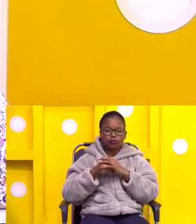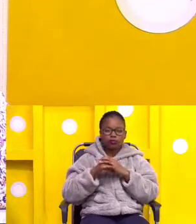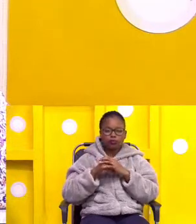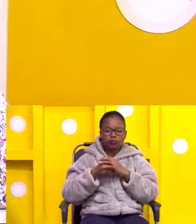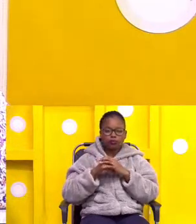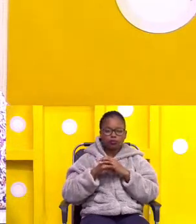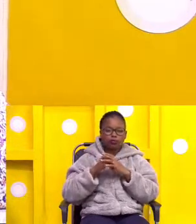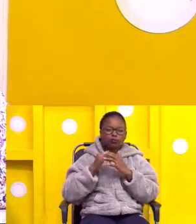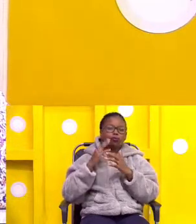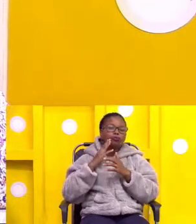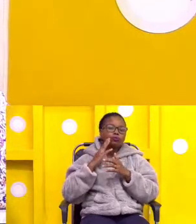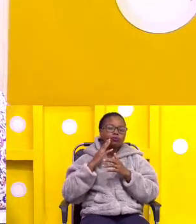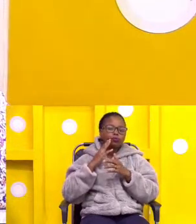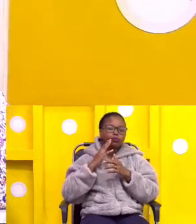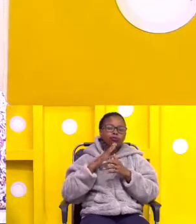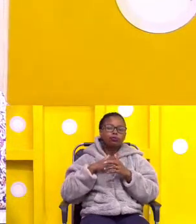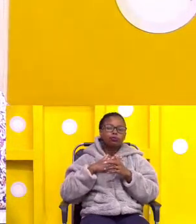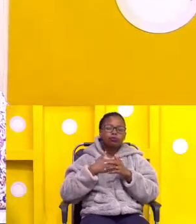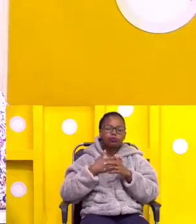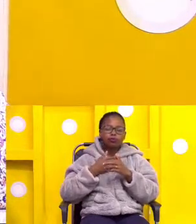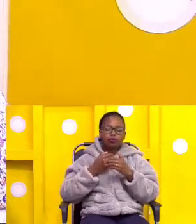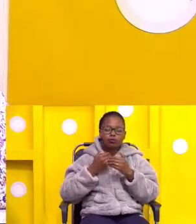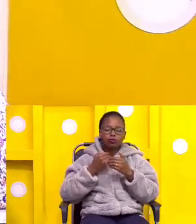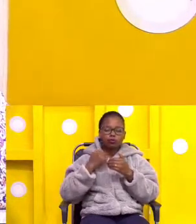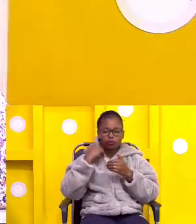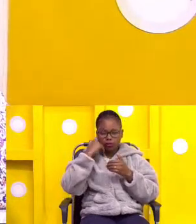Nina jiraga liu nide na alu yali nyoba.